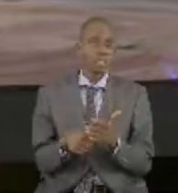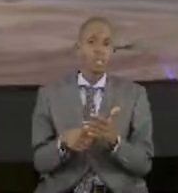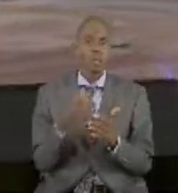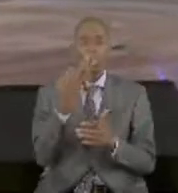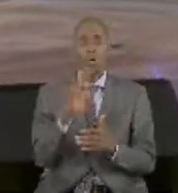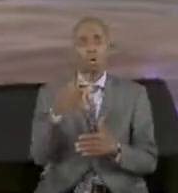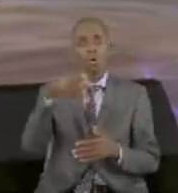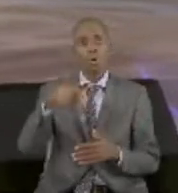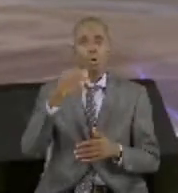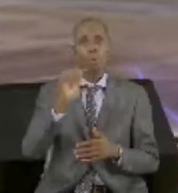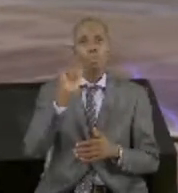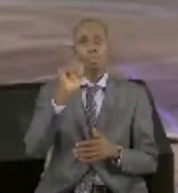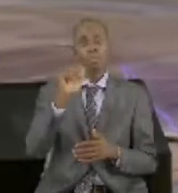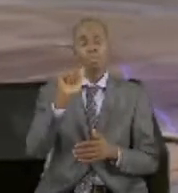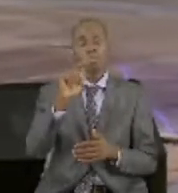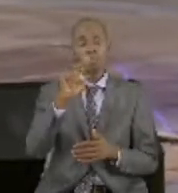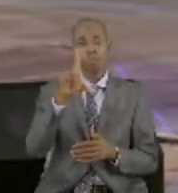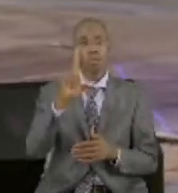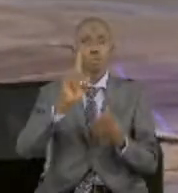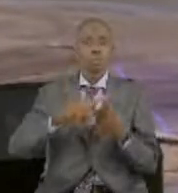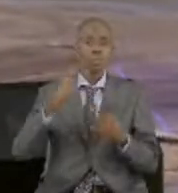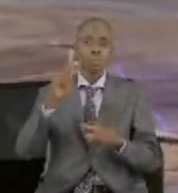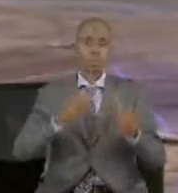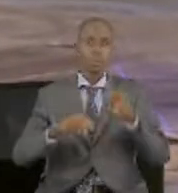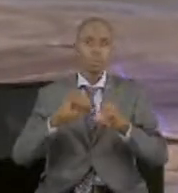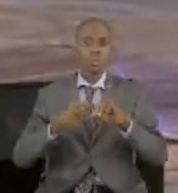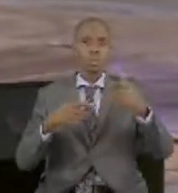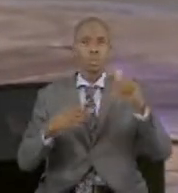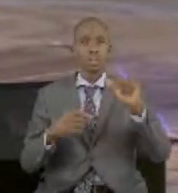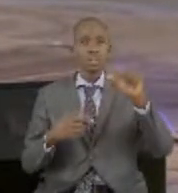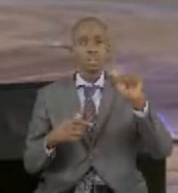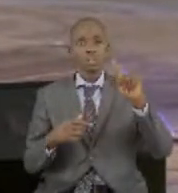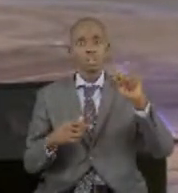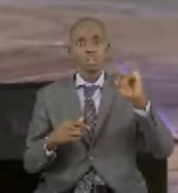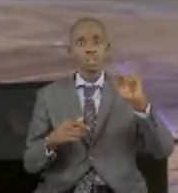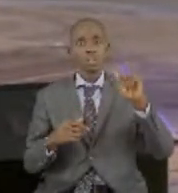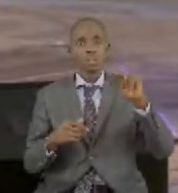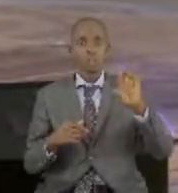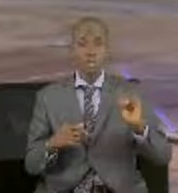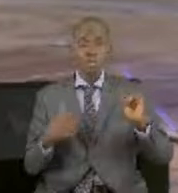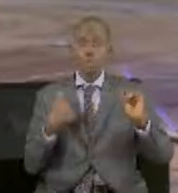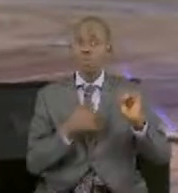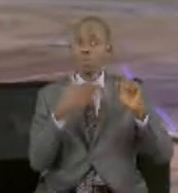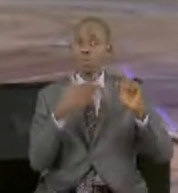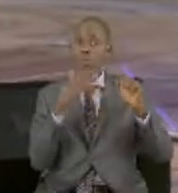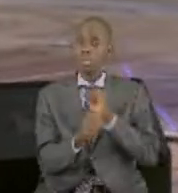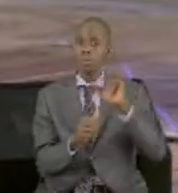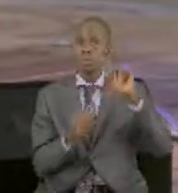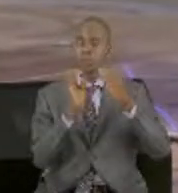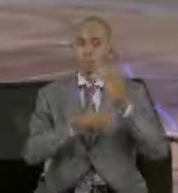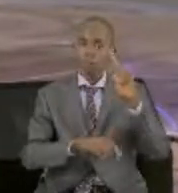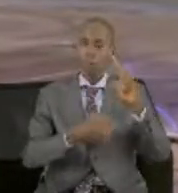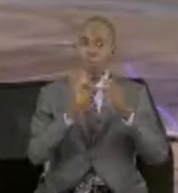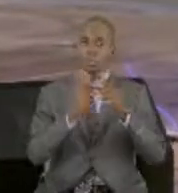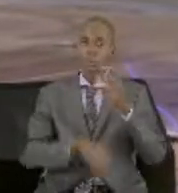de Paul adressée aux Galates. Et nous avons parcouru le chapitre 1 au